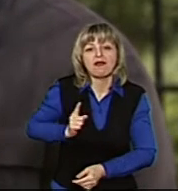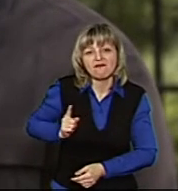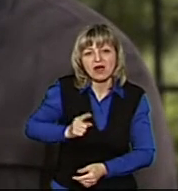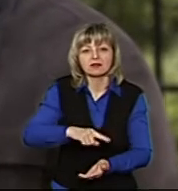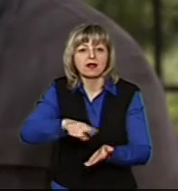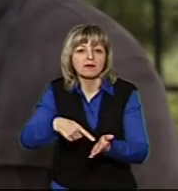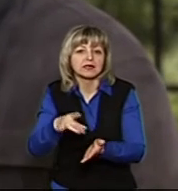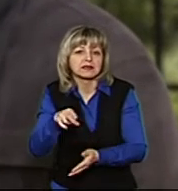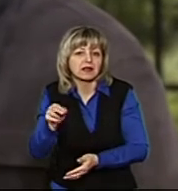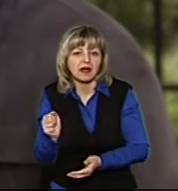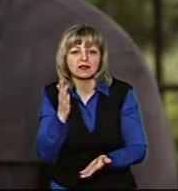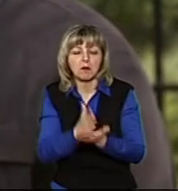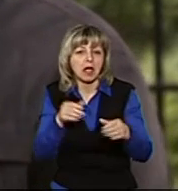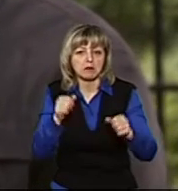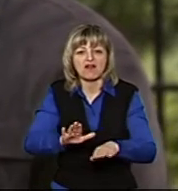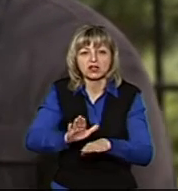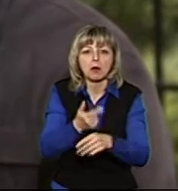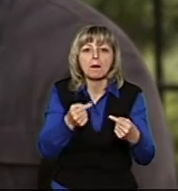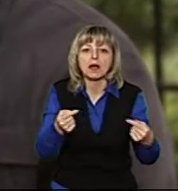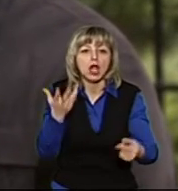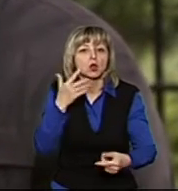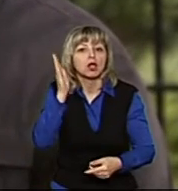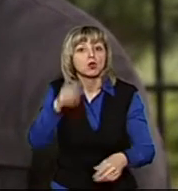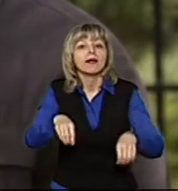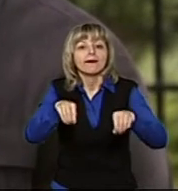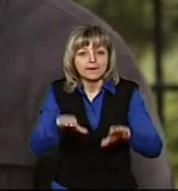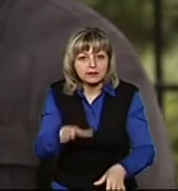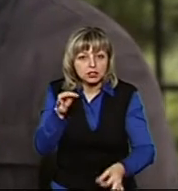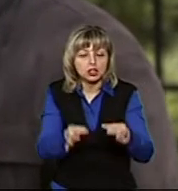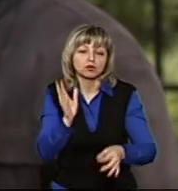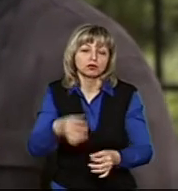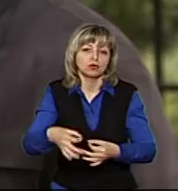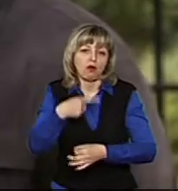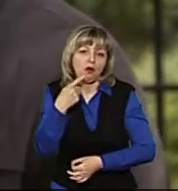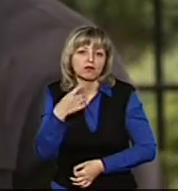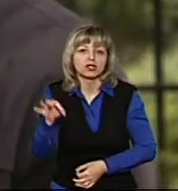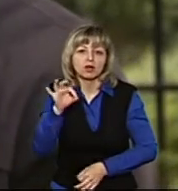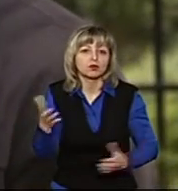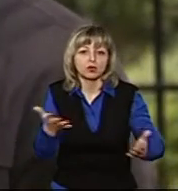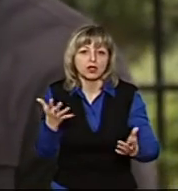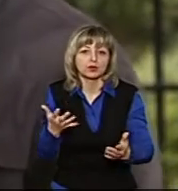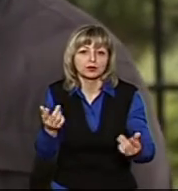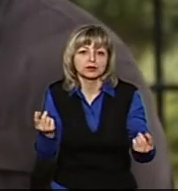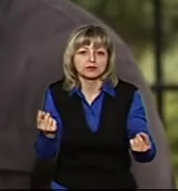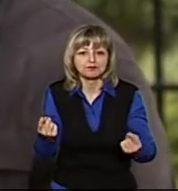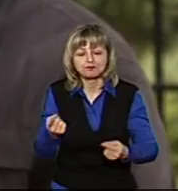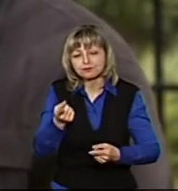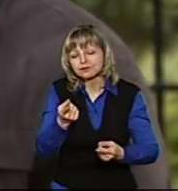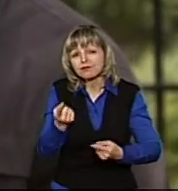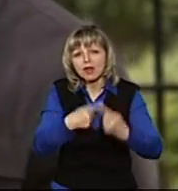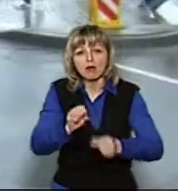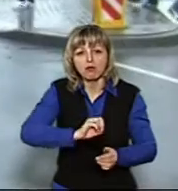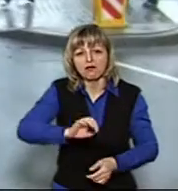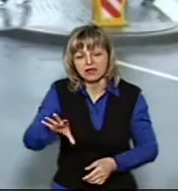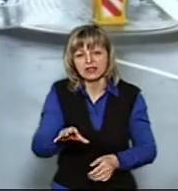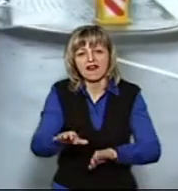право демонтувати це майно, а вже коли буде рішення суду, тоді вже будуть говорити про якусь регресію і повернення цього вилученого